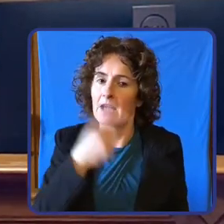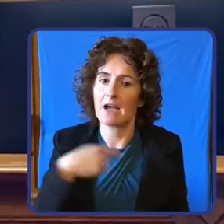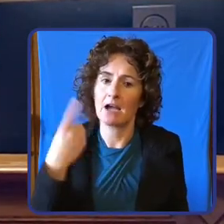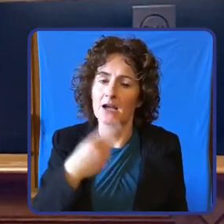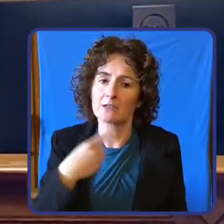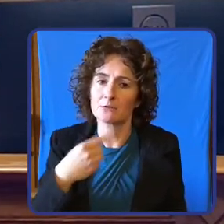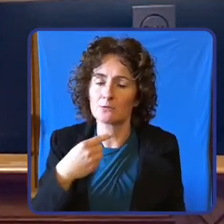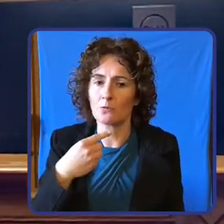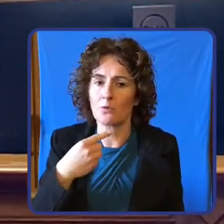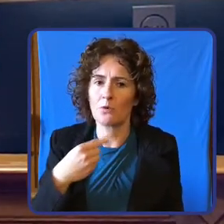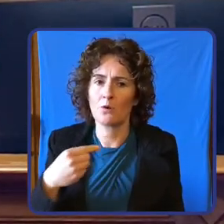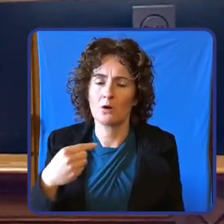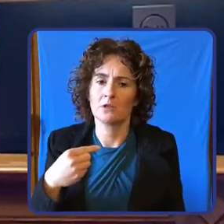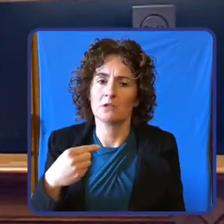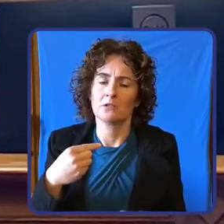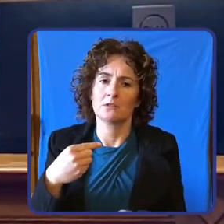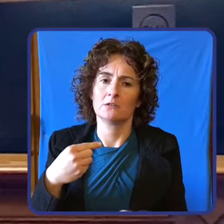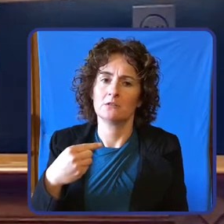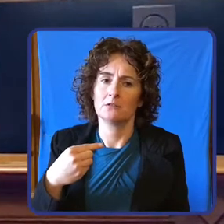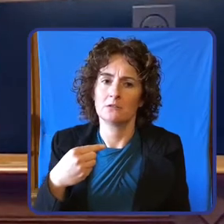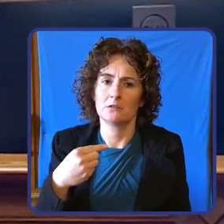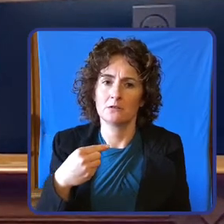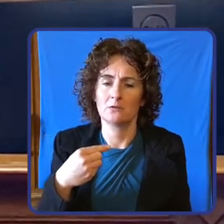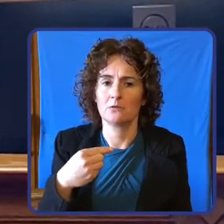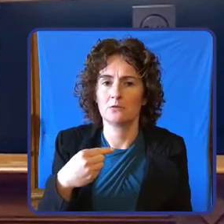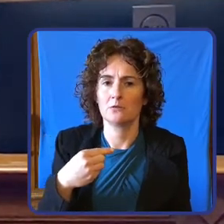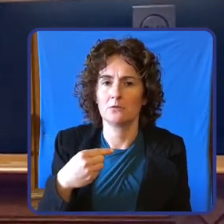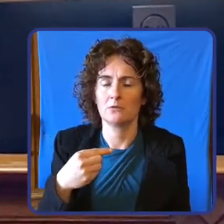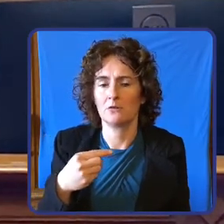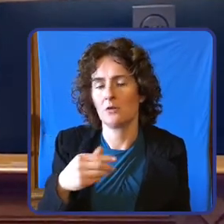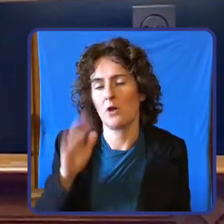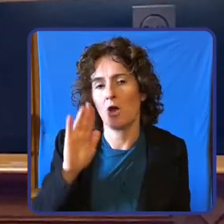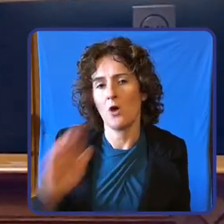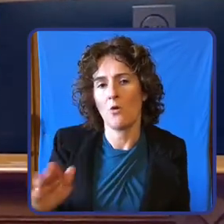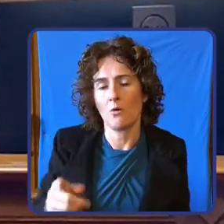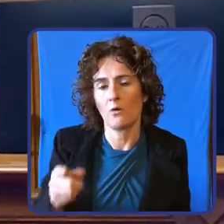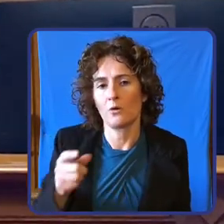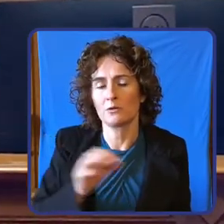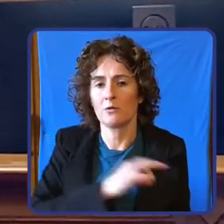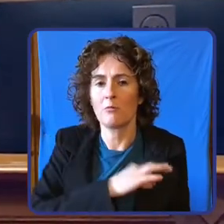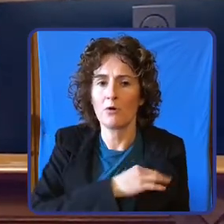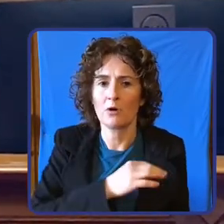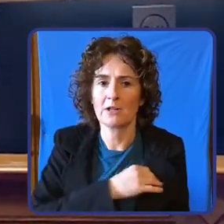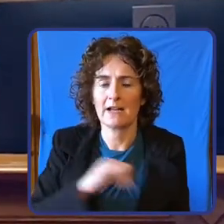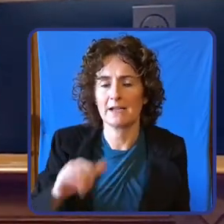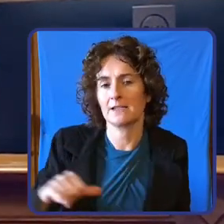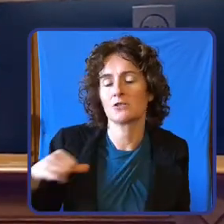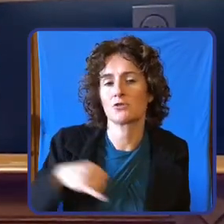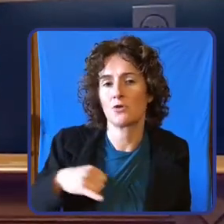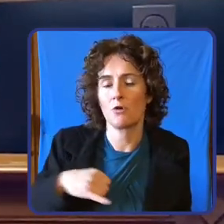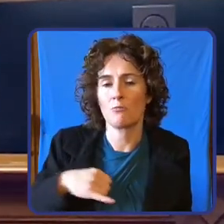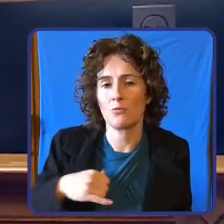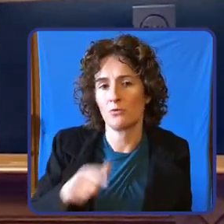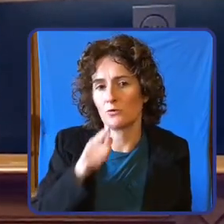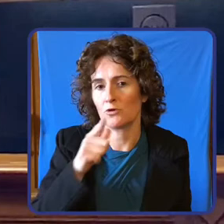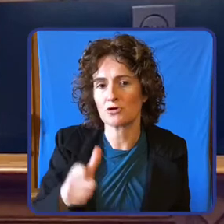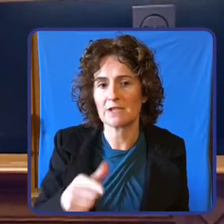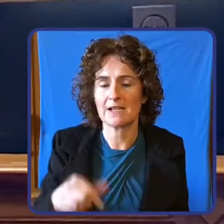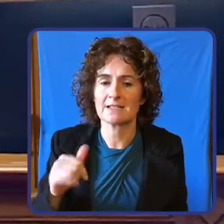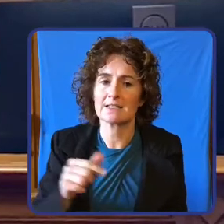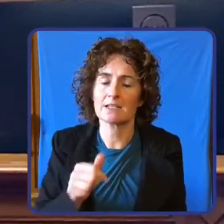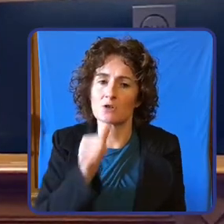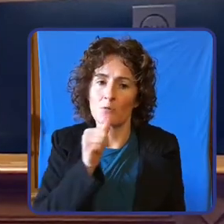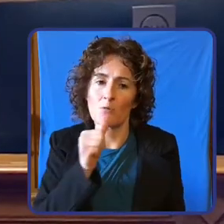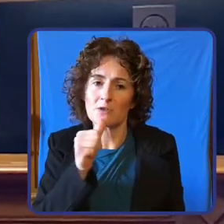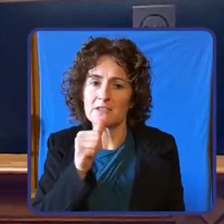honpolgár szemében Orbán ezzel áruló lett, és a háborús, bűnös Putyin oldalára állt. Ezek valóban károkat